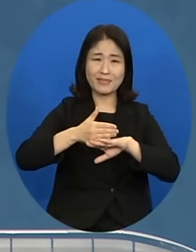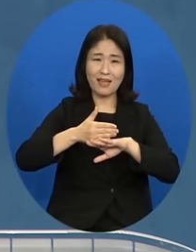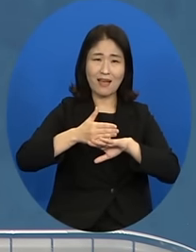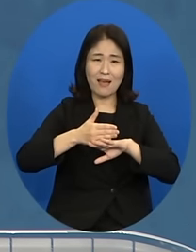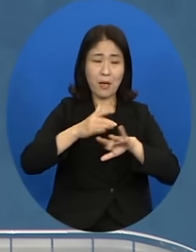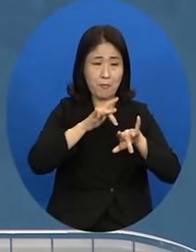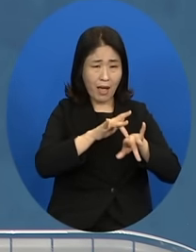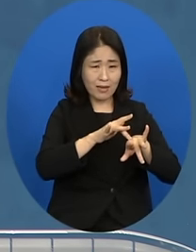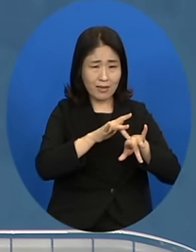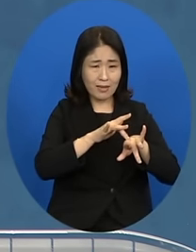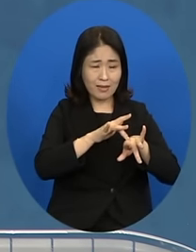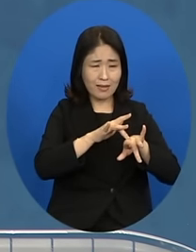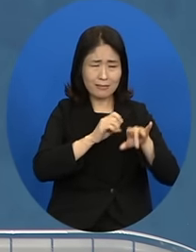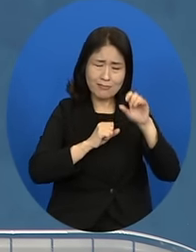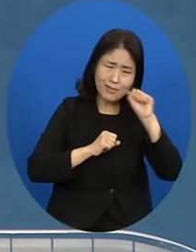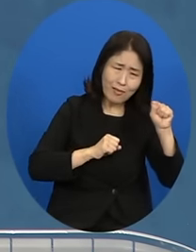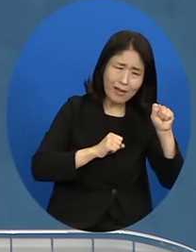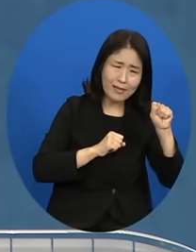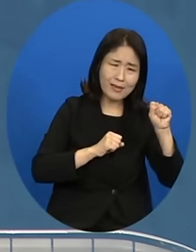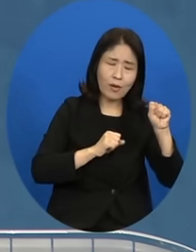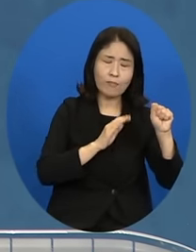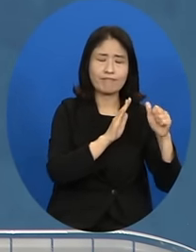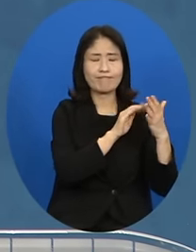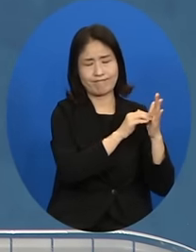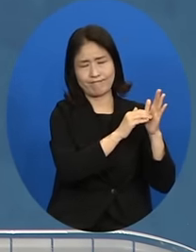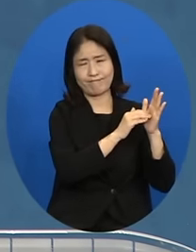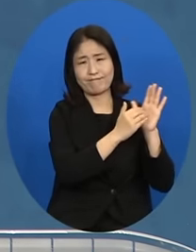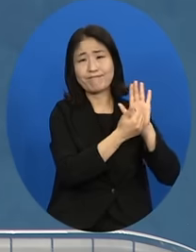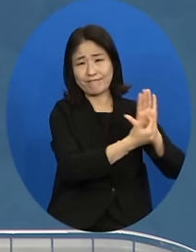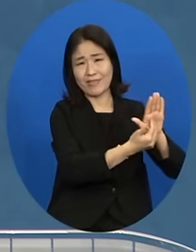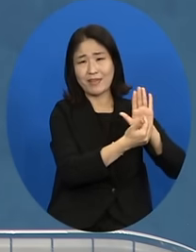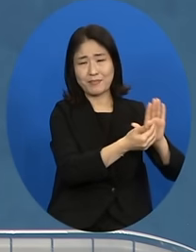마귀에게 빼앗기지 않게 되었어요.